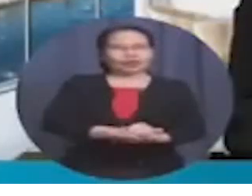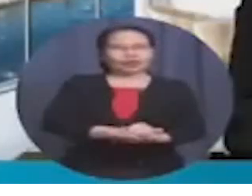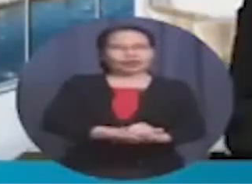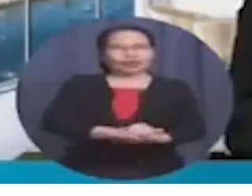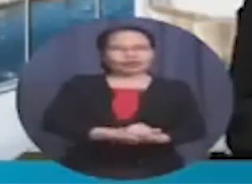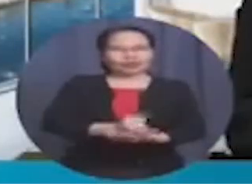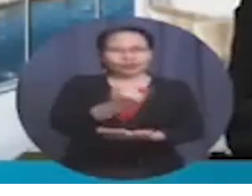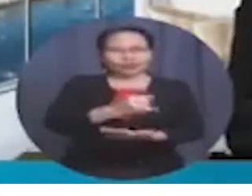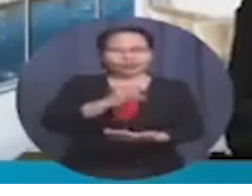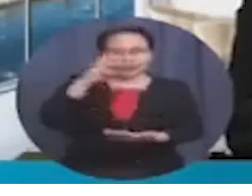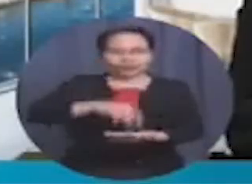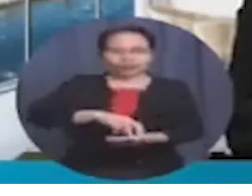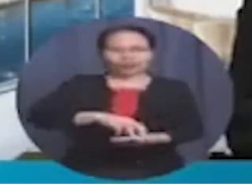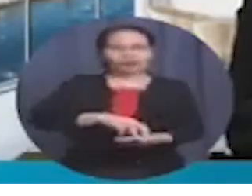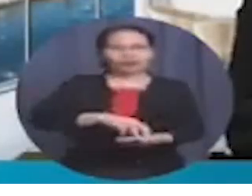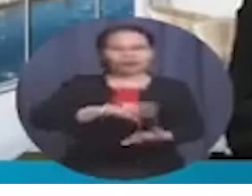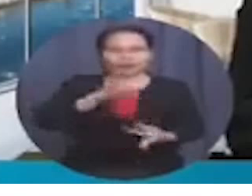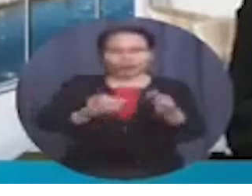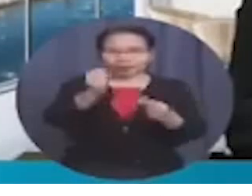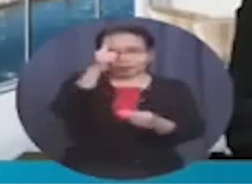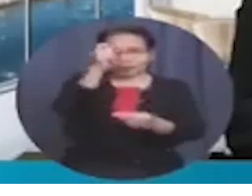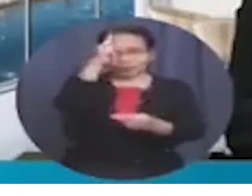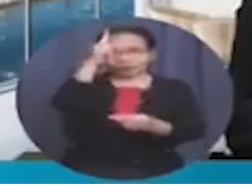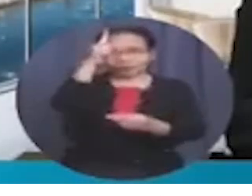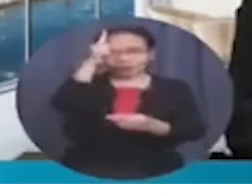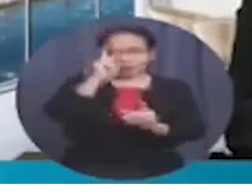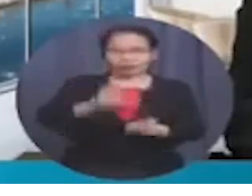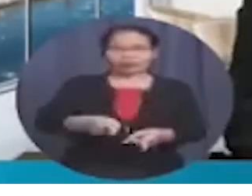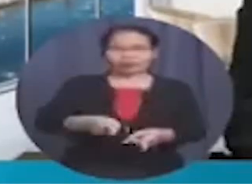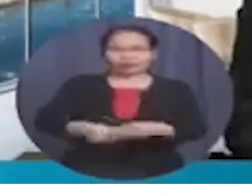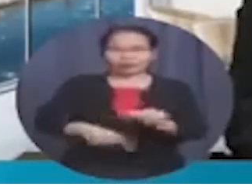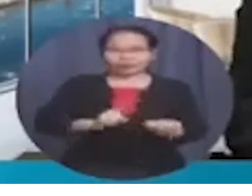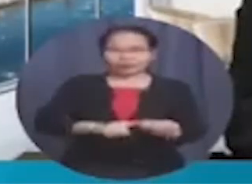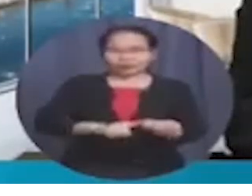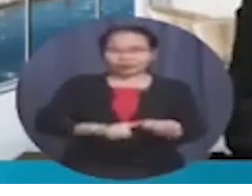Jehovah sa Japan kung naunawaan niya yung sagot ko tungkol